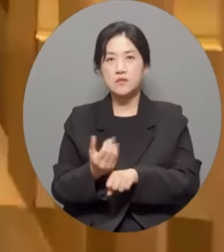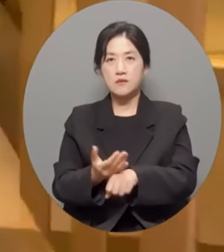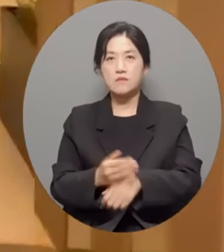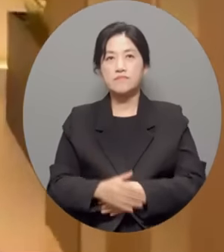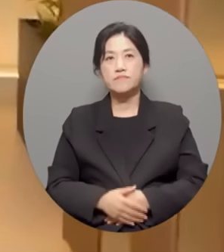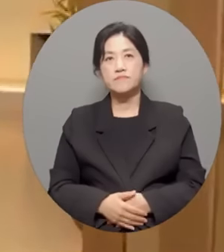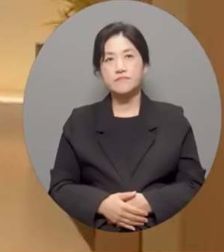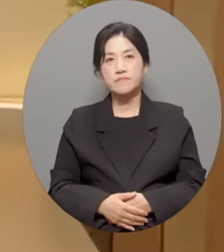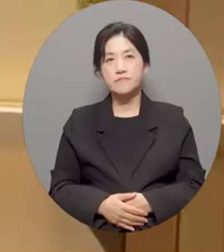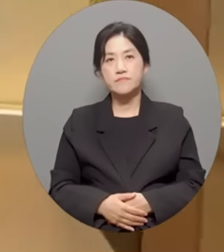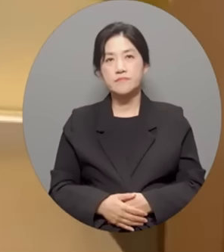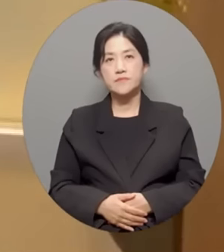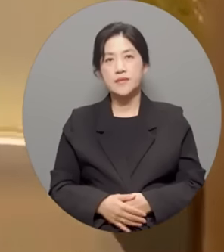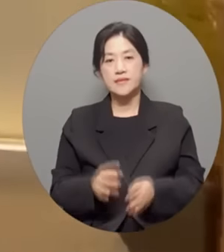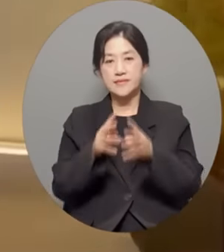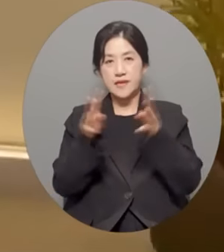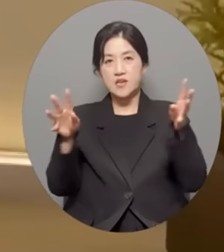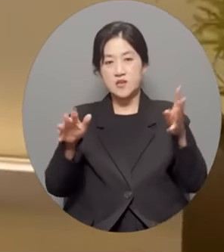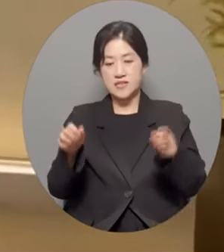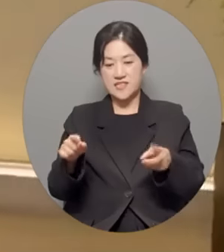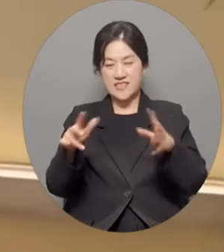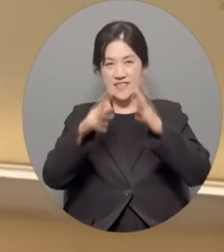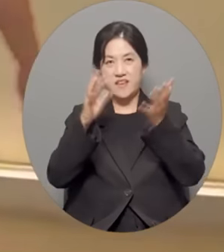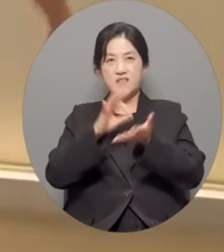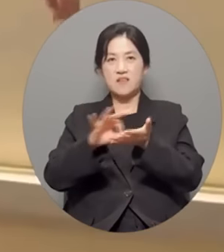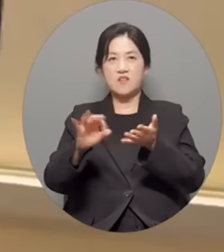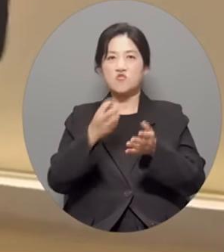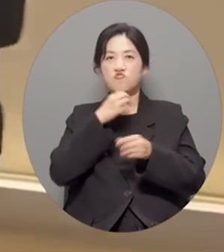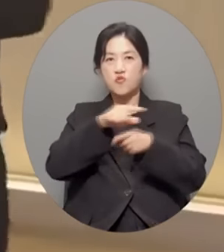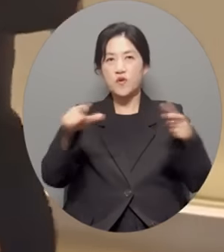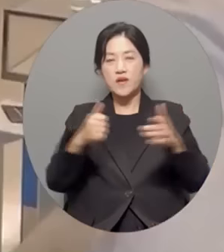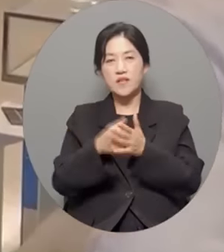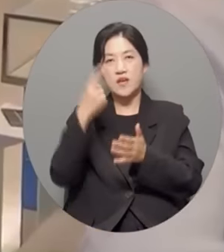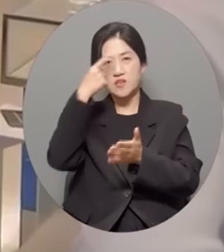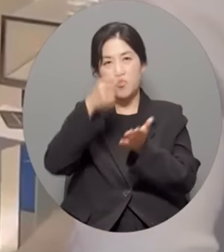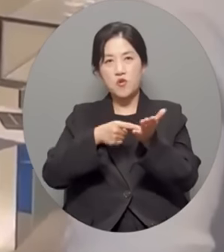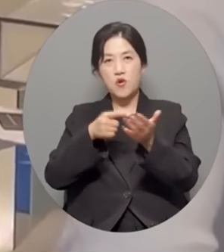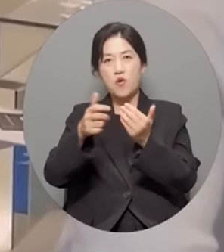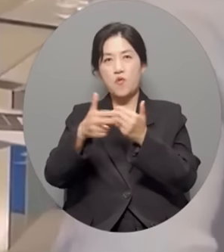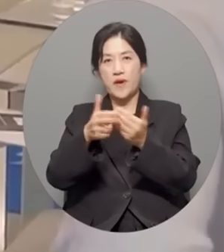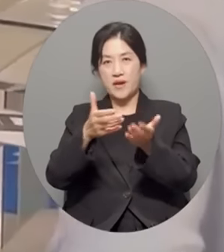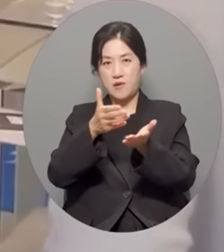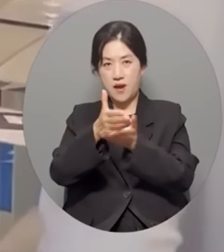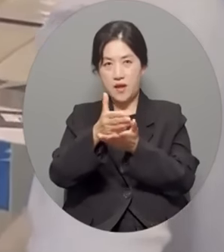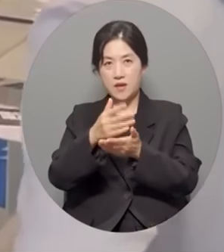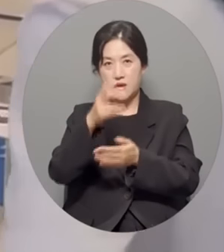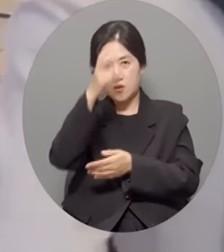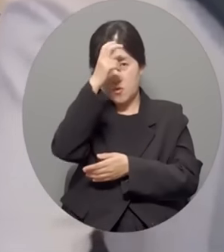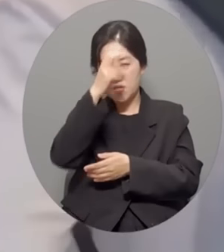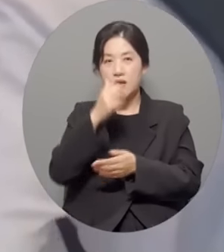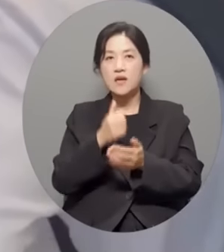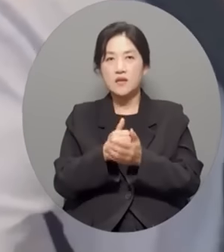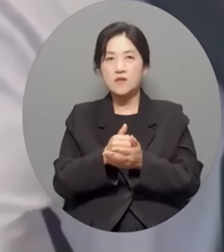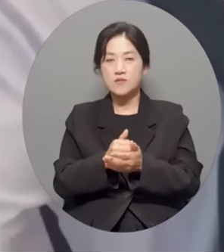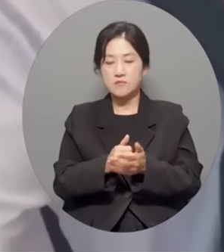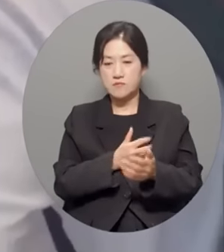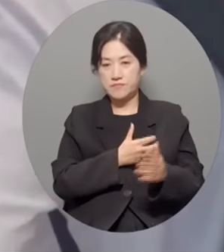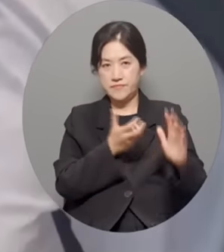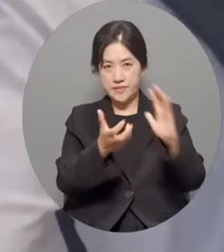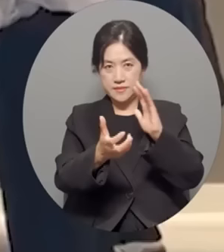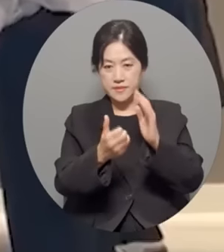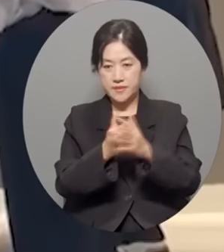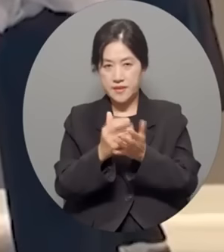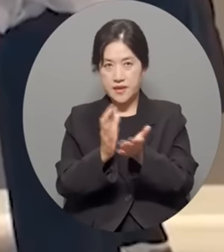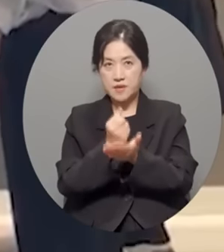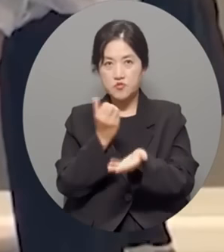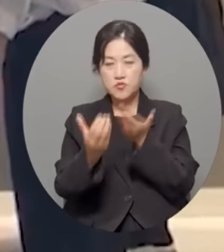취재했습니다 4층 건물을 통로 쓰고 있는 수도권 한 성가에 경찰수 들이닥쳤습니다 압수